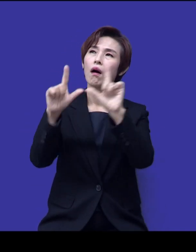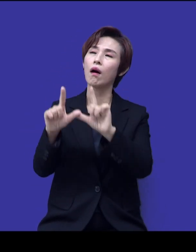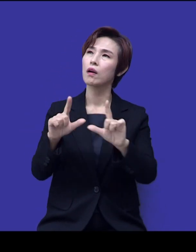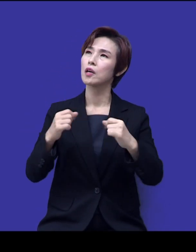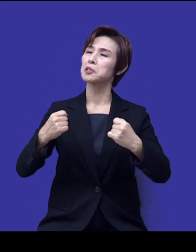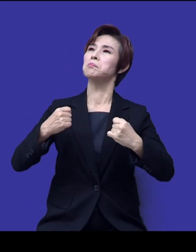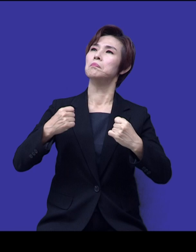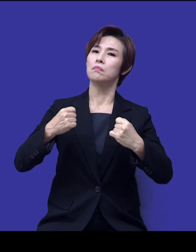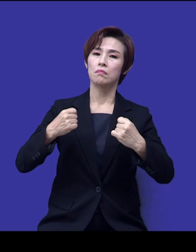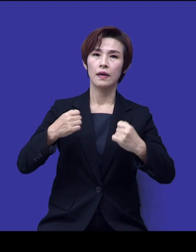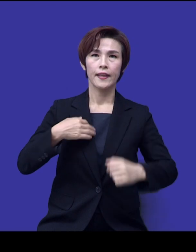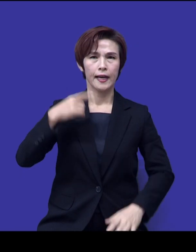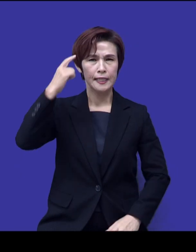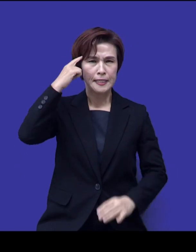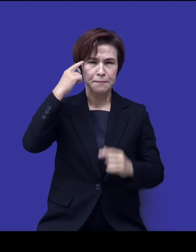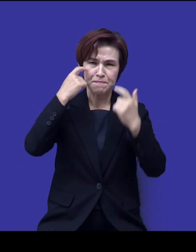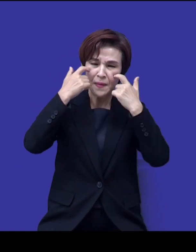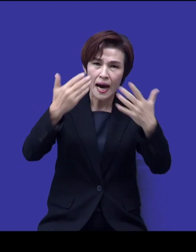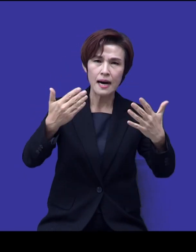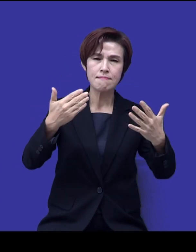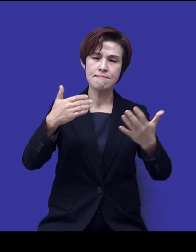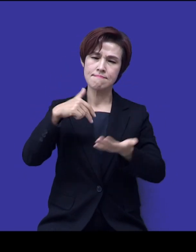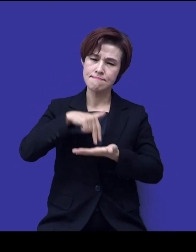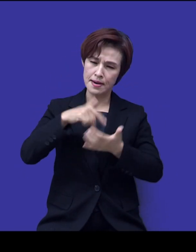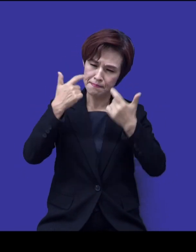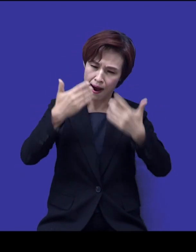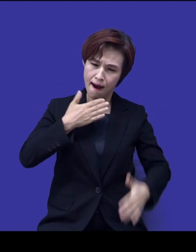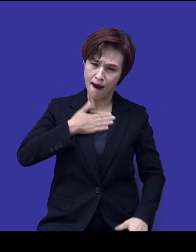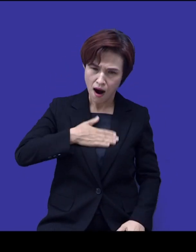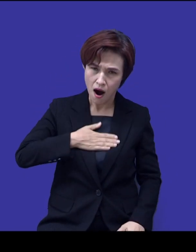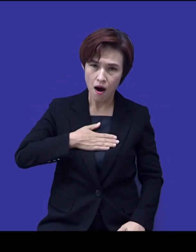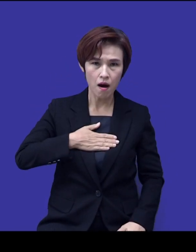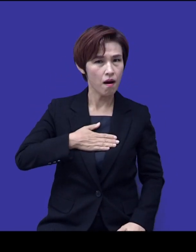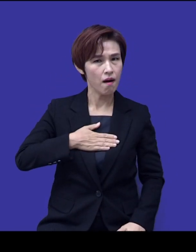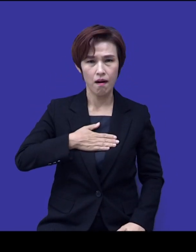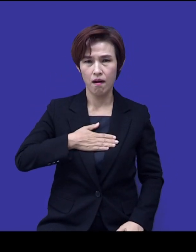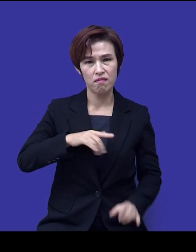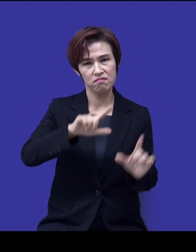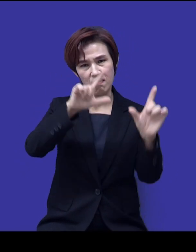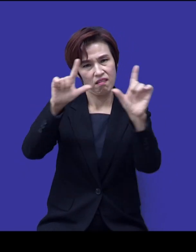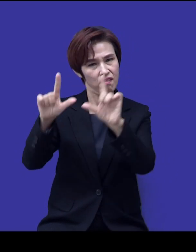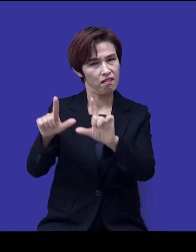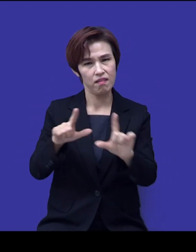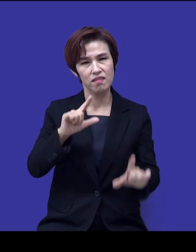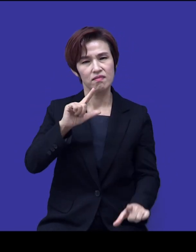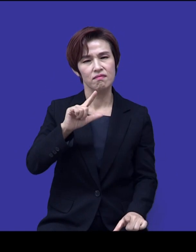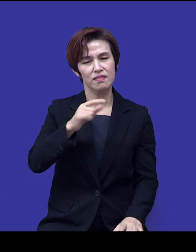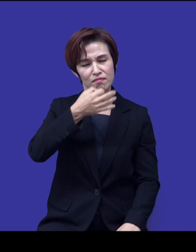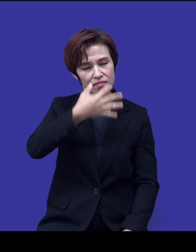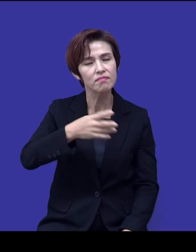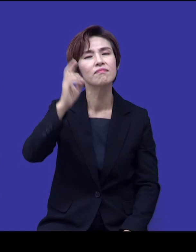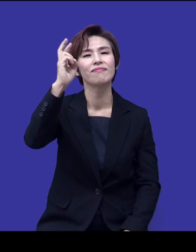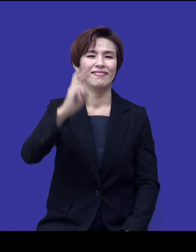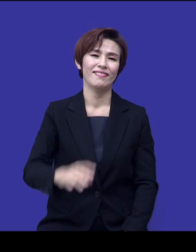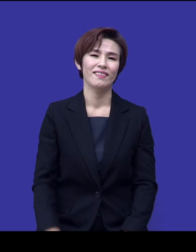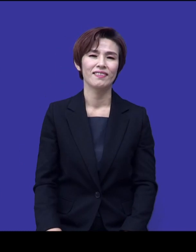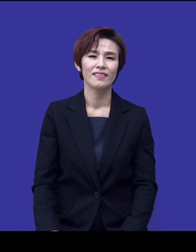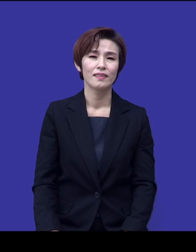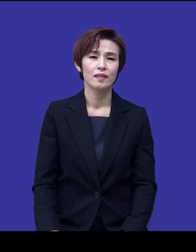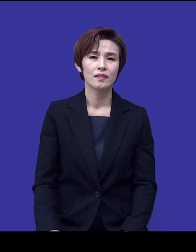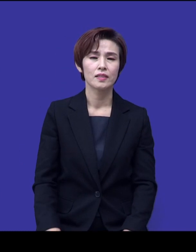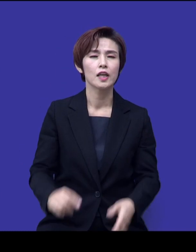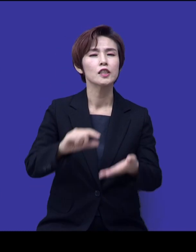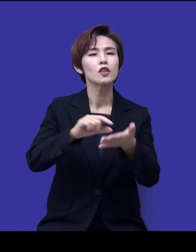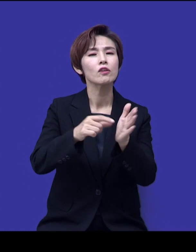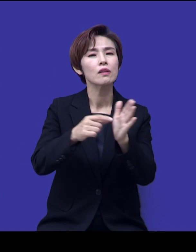상태이고 네. 너희 지금 처지는 어떤 사람을 명확하게 인식했다면 네. 사는 게 참 힘들었을 것 같아요. 예. 근데